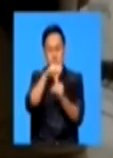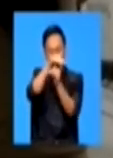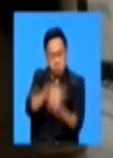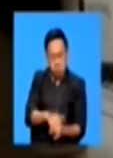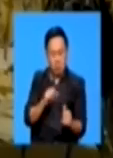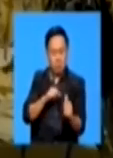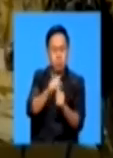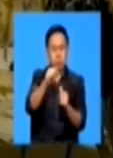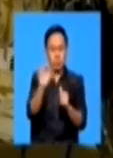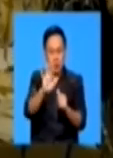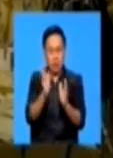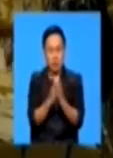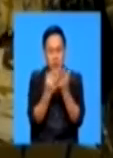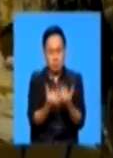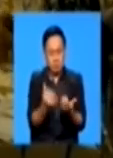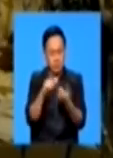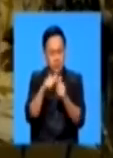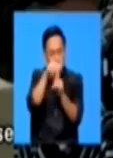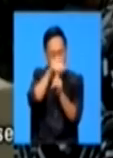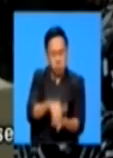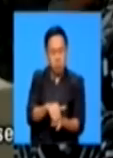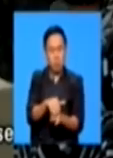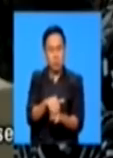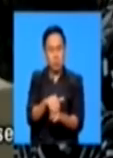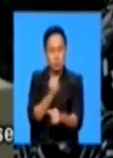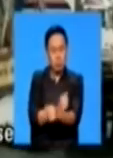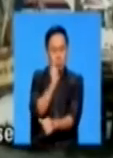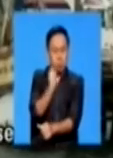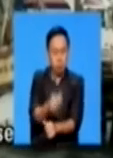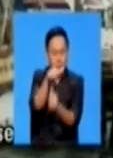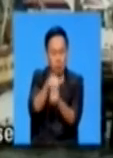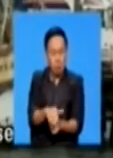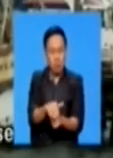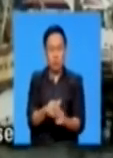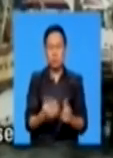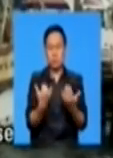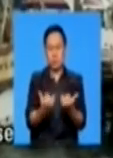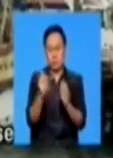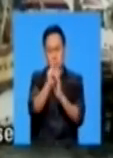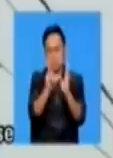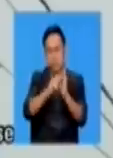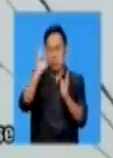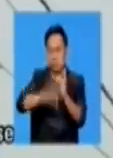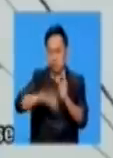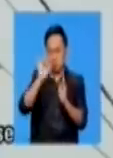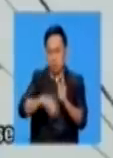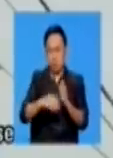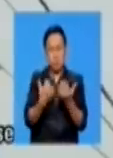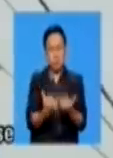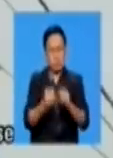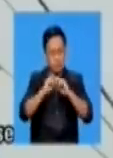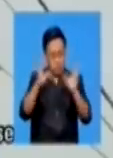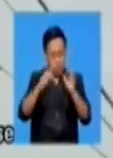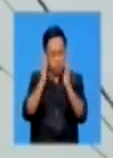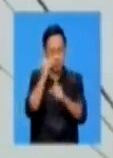แรงวันนี้มีโทษทันมากมายนะครับทั้งผู้ทำผู้เกี่ยวข้องอะไรแล้วแต่ทั้งหมดเจ้าท้องที่มีโทษทุก